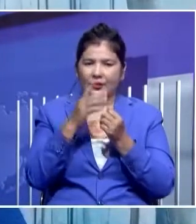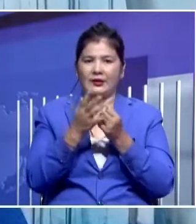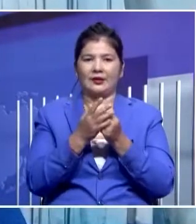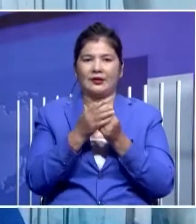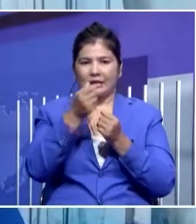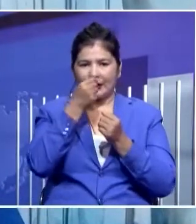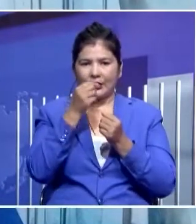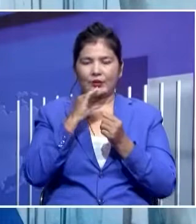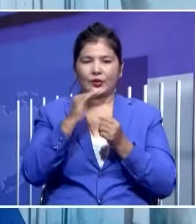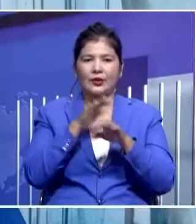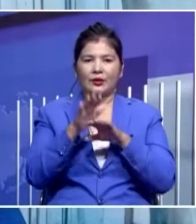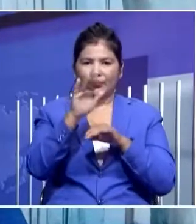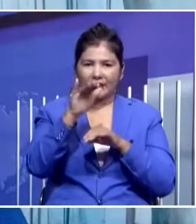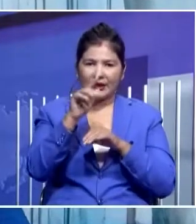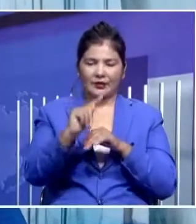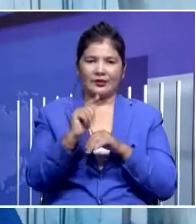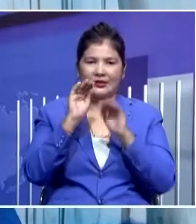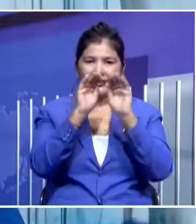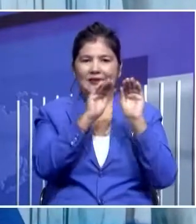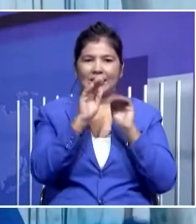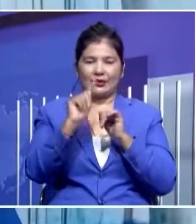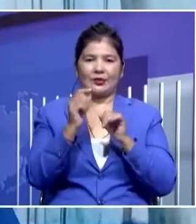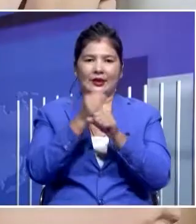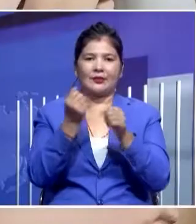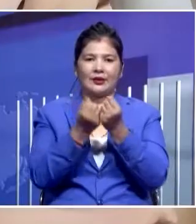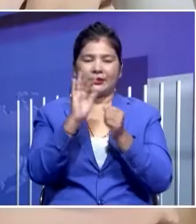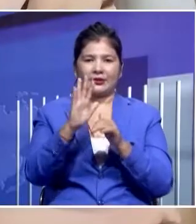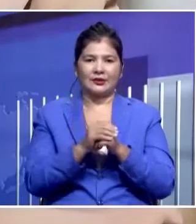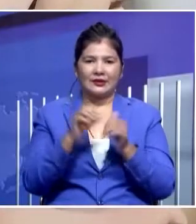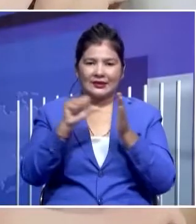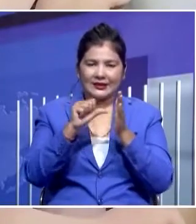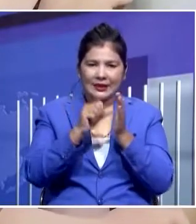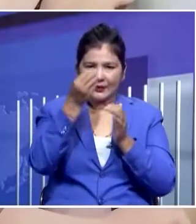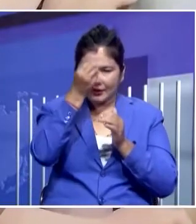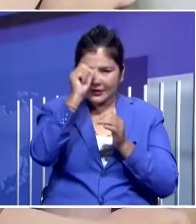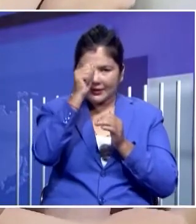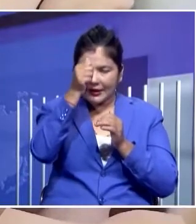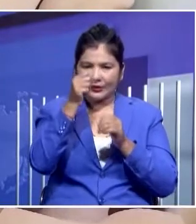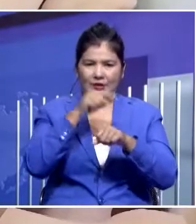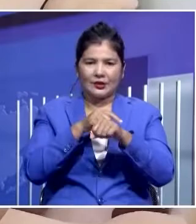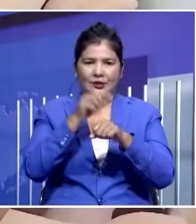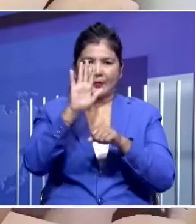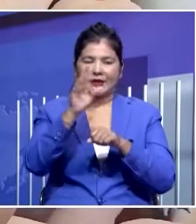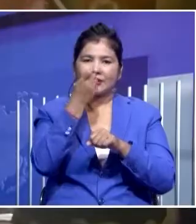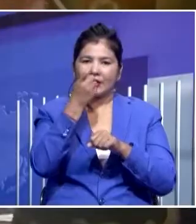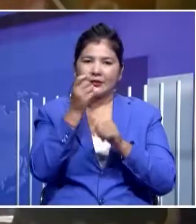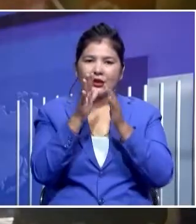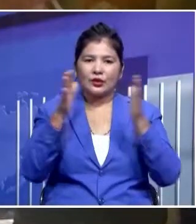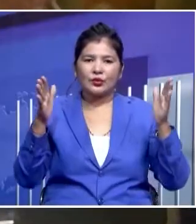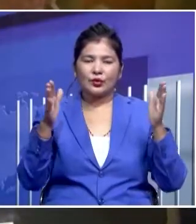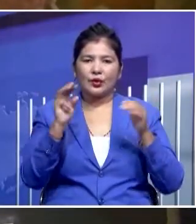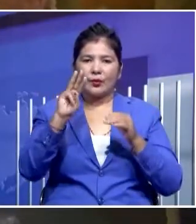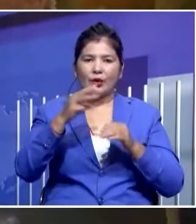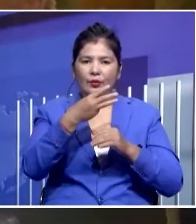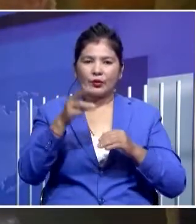मिलला, गाउँको लडिका बोलाके सिखावल जाला, सिखाके काम गराउल जाला। जिल्लामा दशैं तिहारको समयमा 500 बढी ठूला मूर्तिको माग हुन्छ।